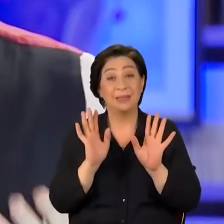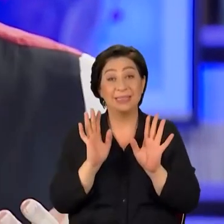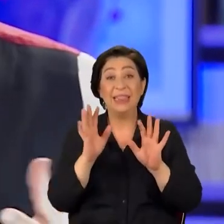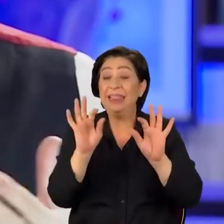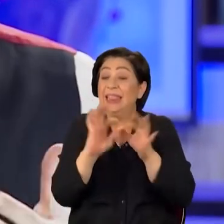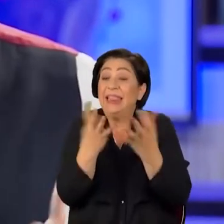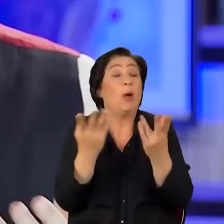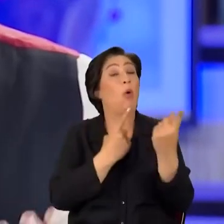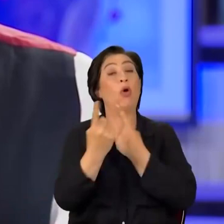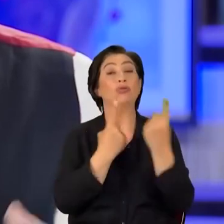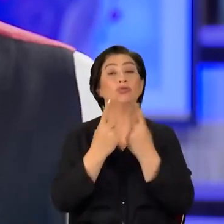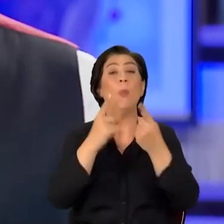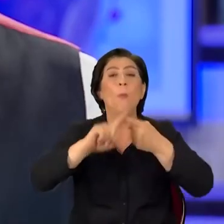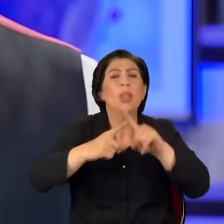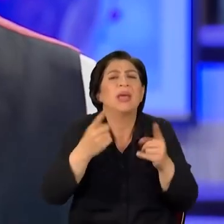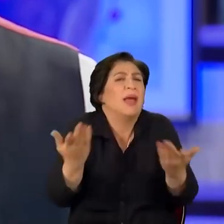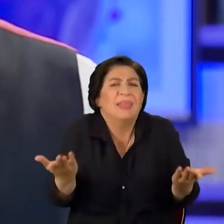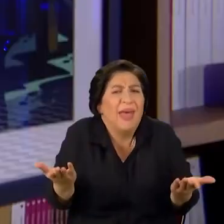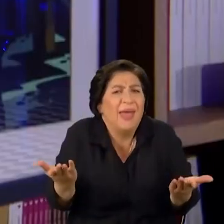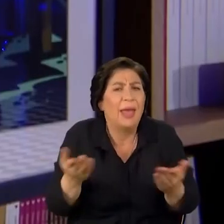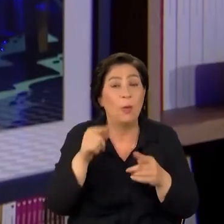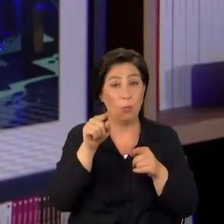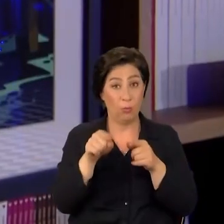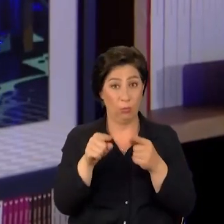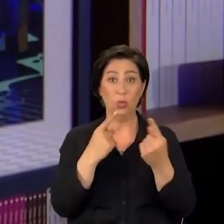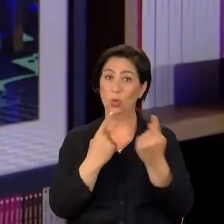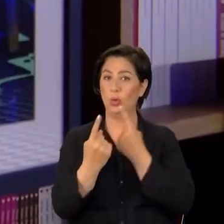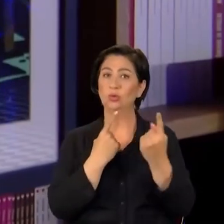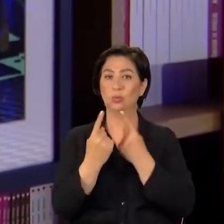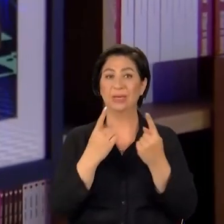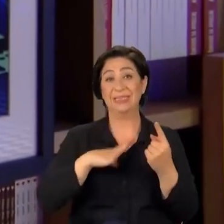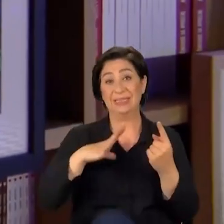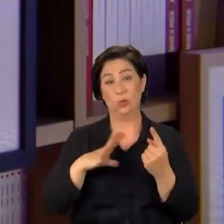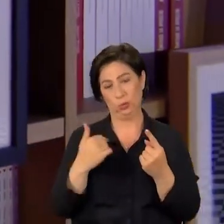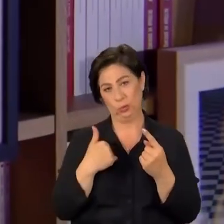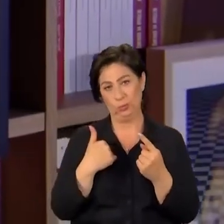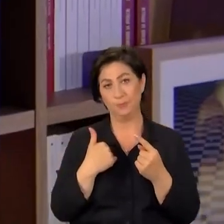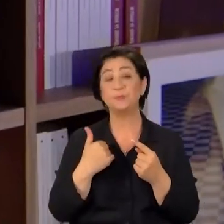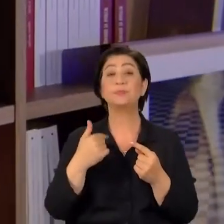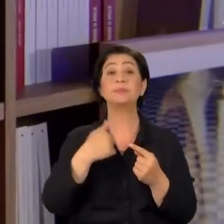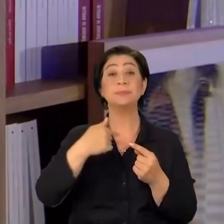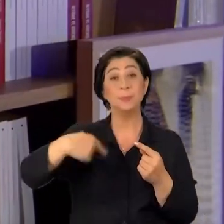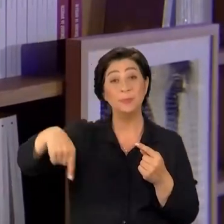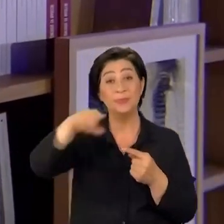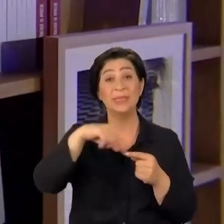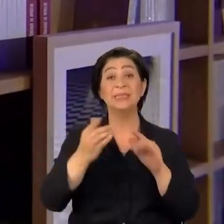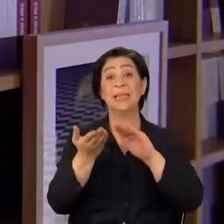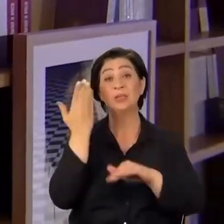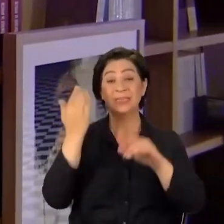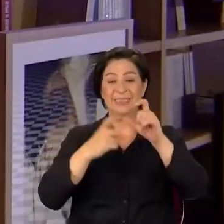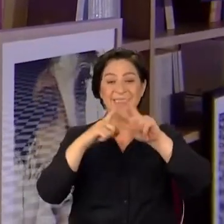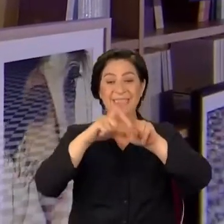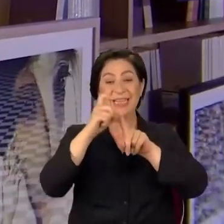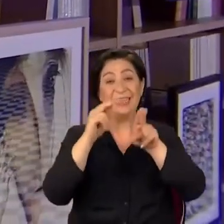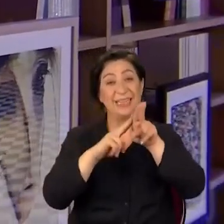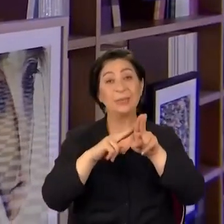ne konuşuyoruz? Aslında bu politika nedir? Bunu konuşmak istiyoruz. Biz daha önce Sayın Sadık